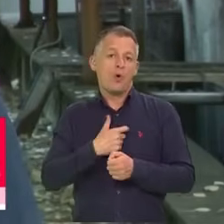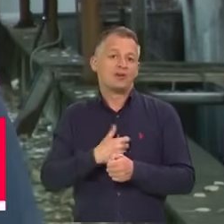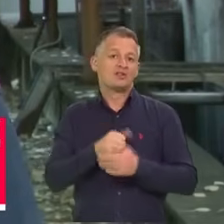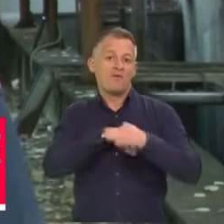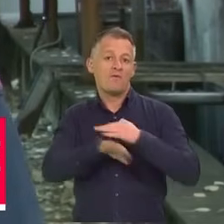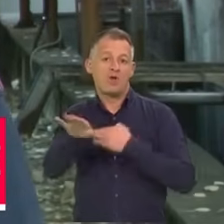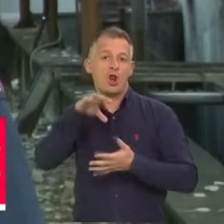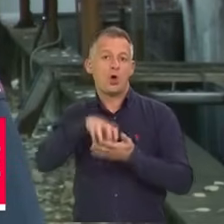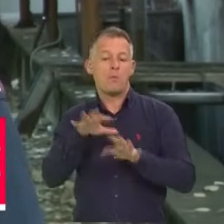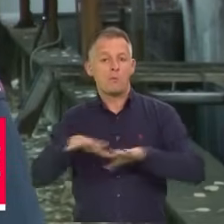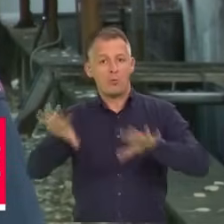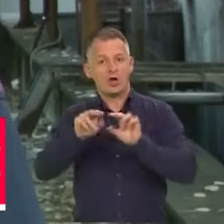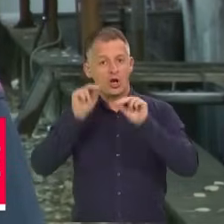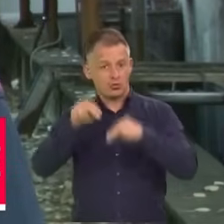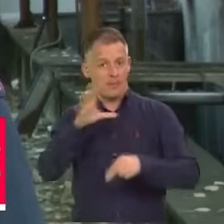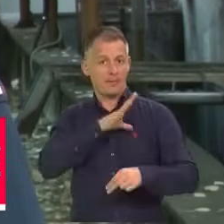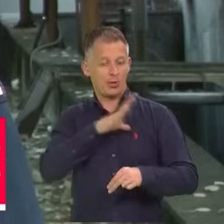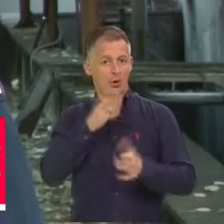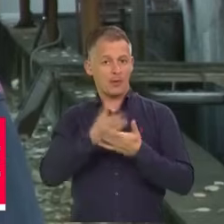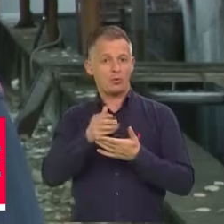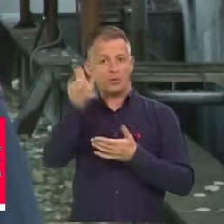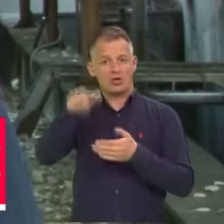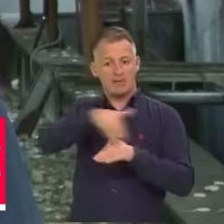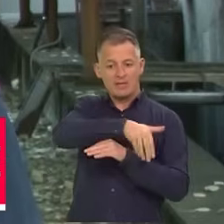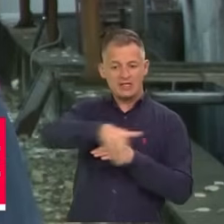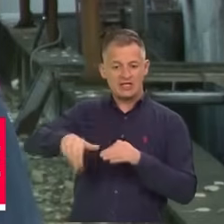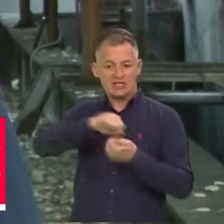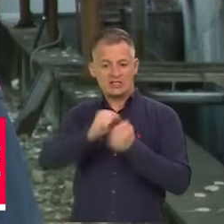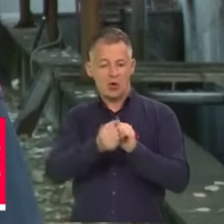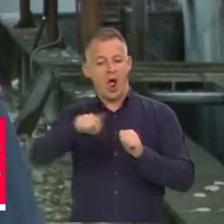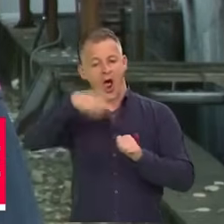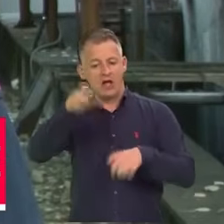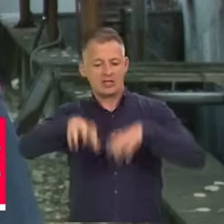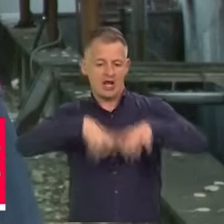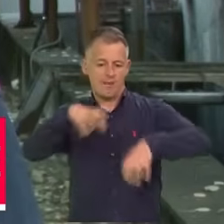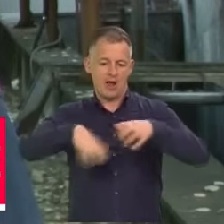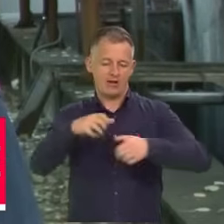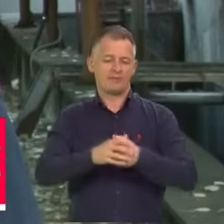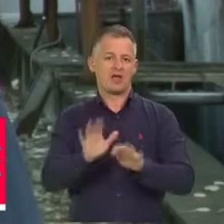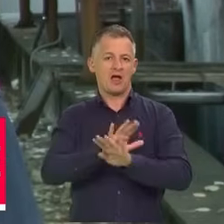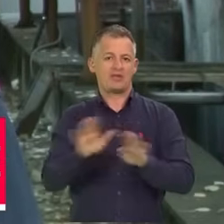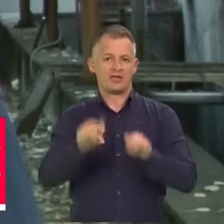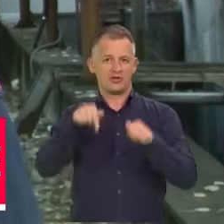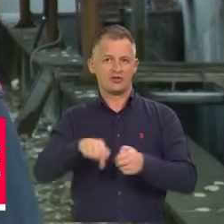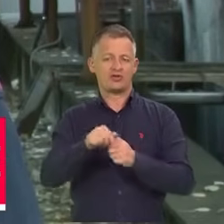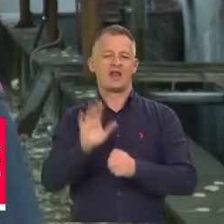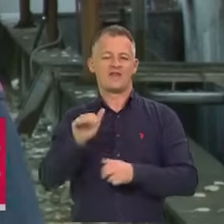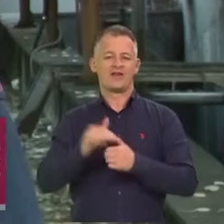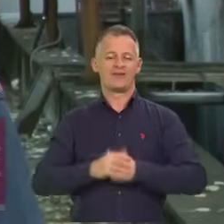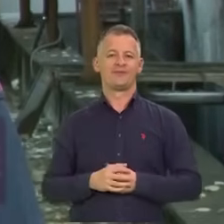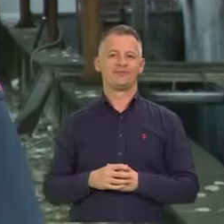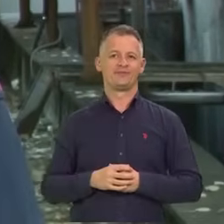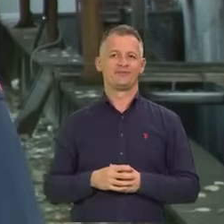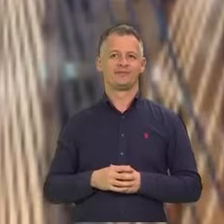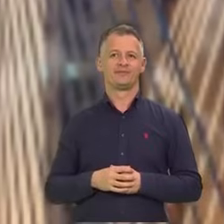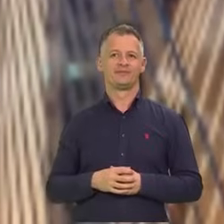spațiul public, devenind astfel un pericol pentru trecători sau alte animale de companie. Atât deocamdată de aici. La